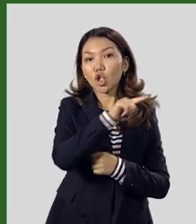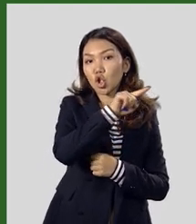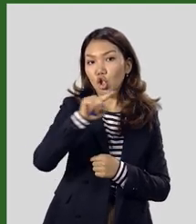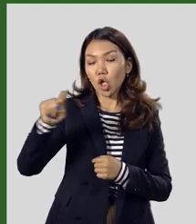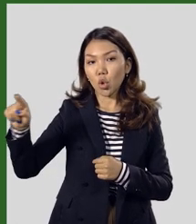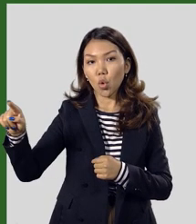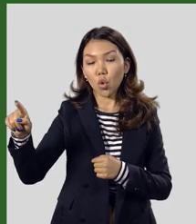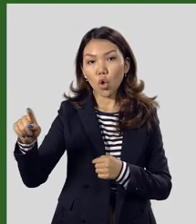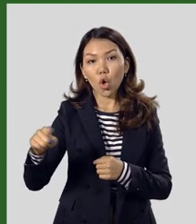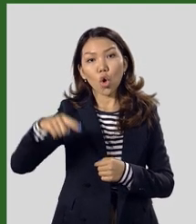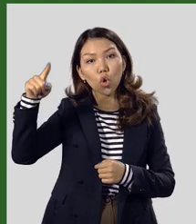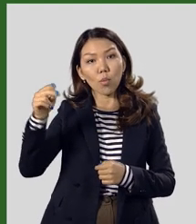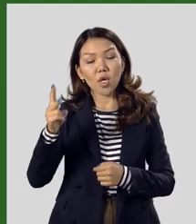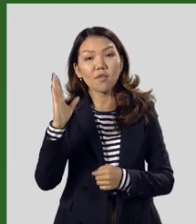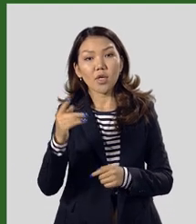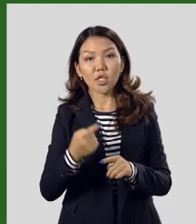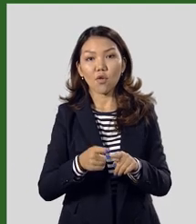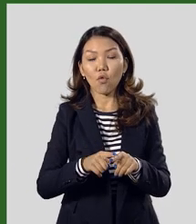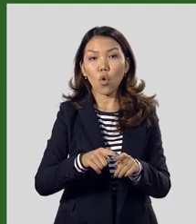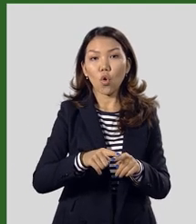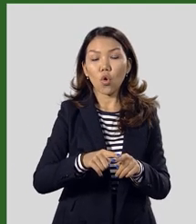его долготой.